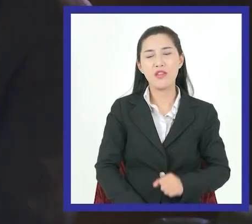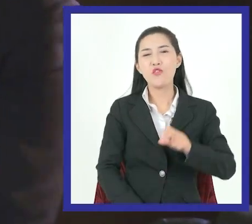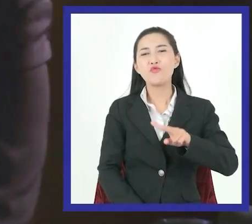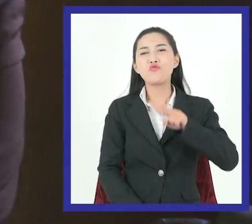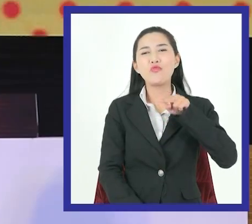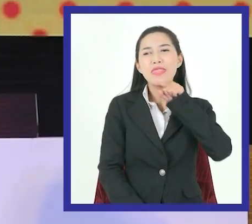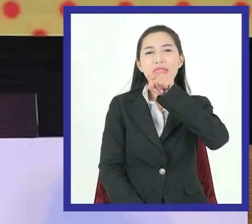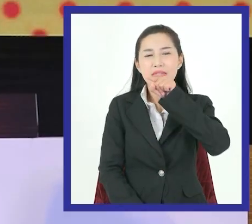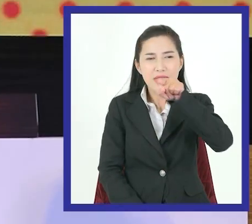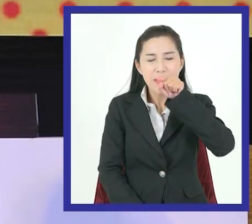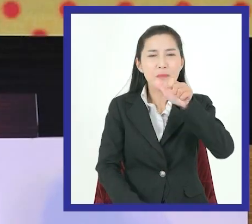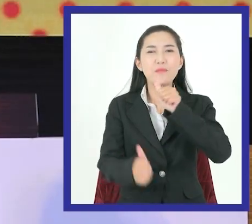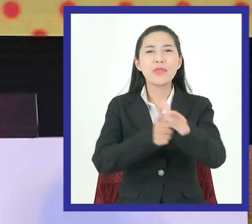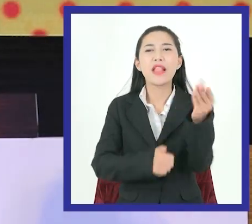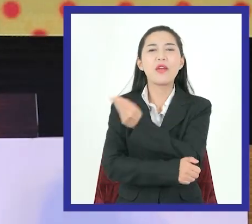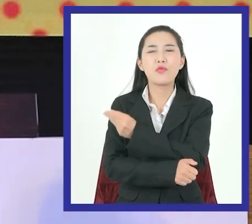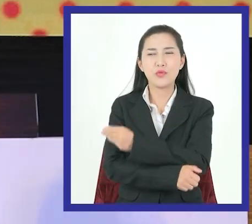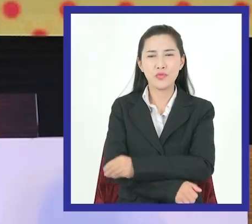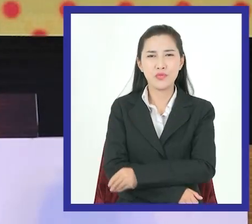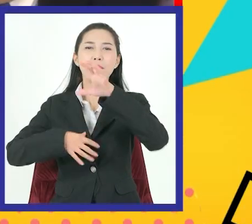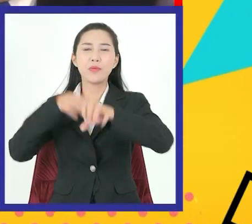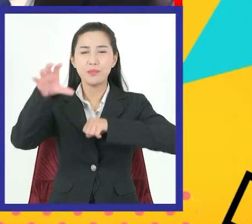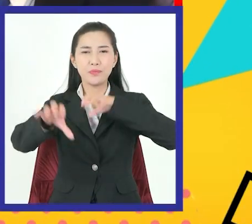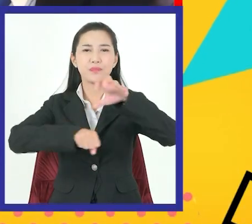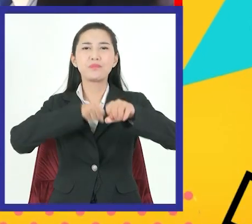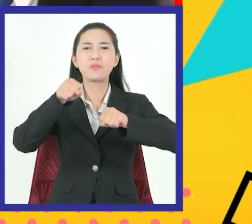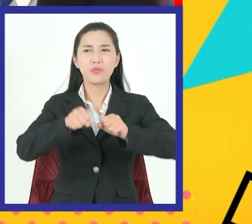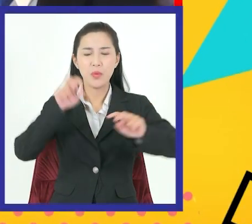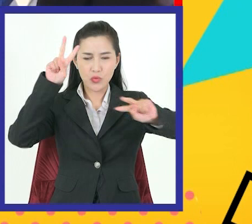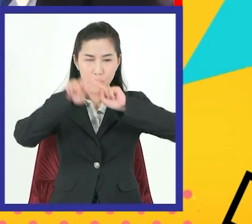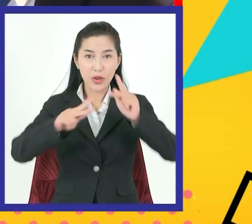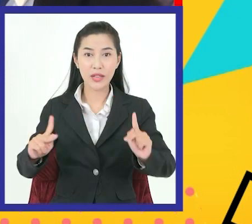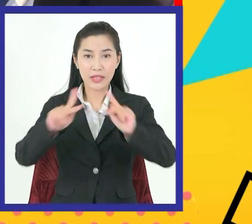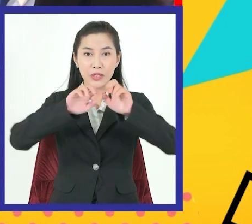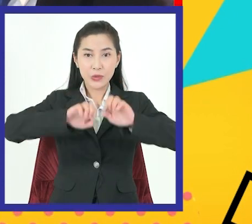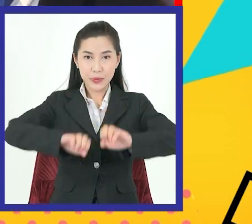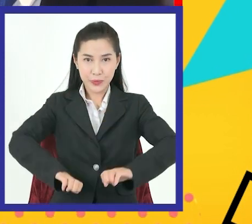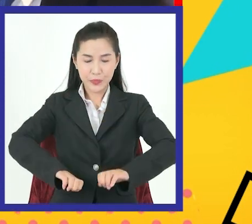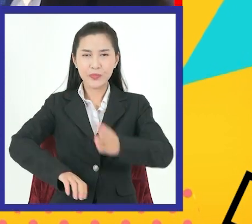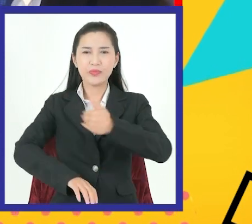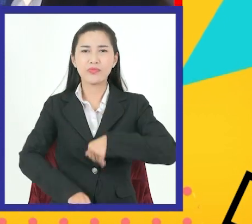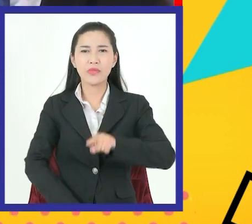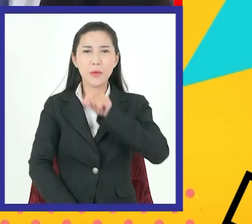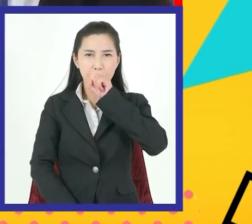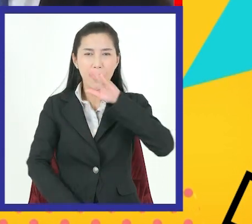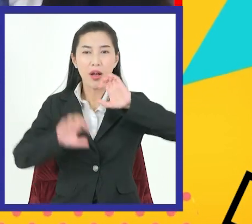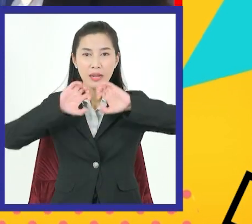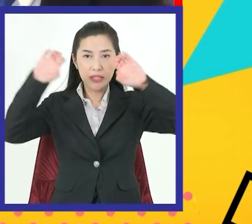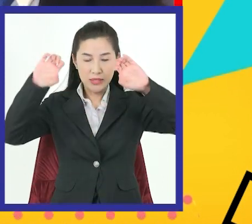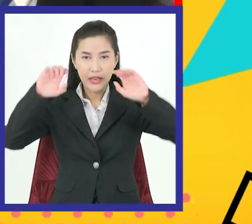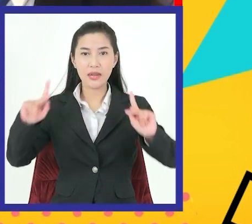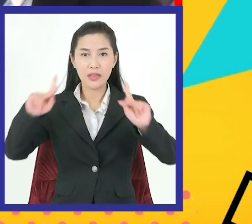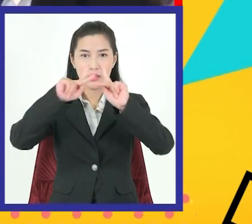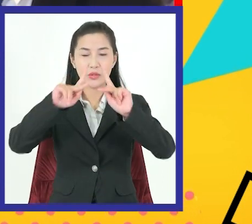ผมเร็วมากครับเก็บตั้งแต่ฝนยังไม่ตกเลยนะผมดูแลกระทรวงมหาดไทยนะครับผมได้ย้ำกับข้าราชการกระทรวง